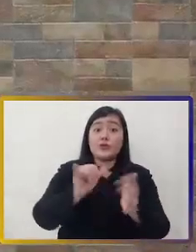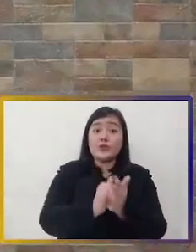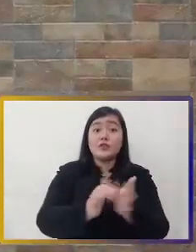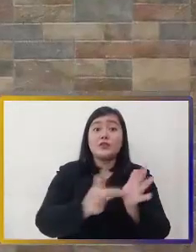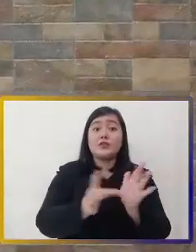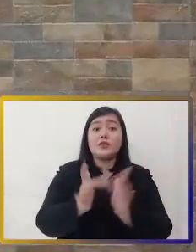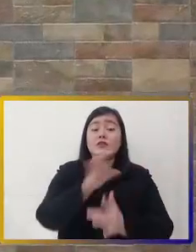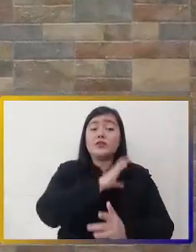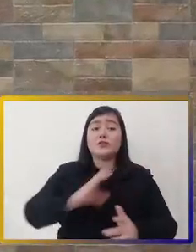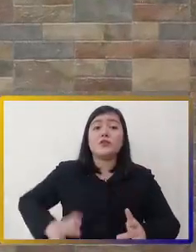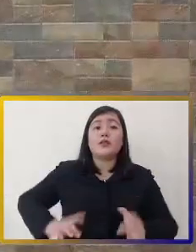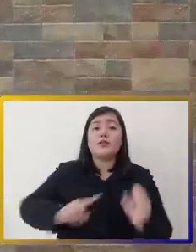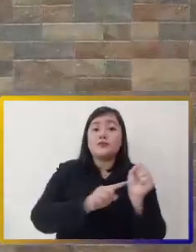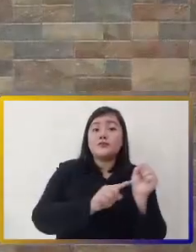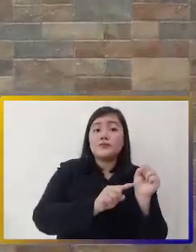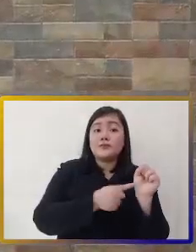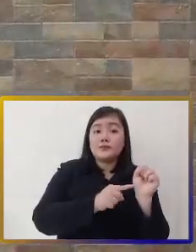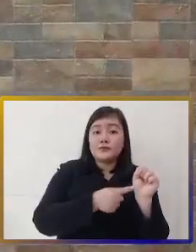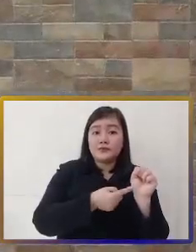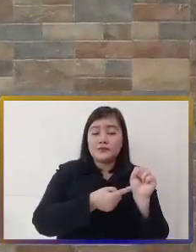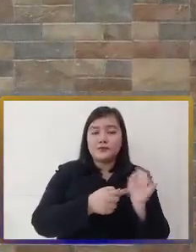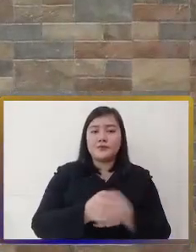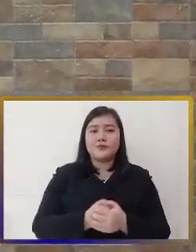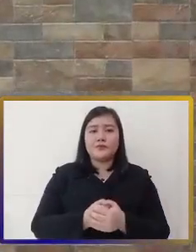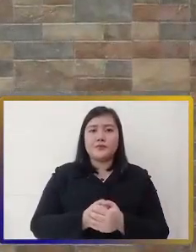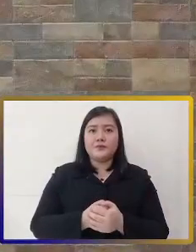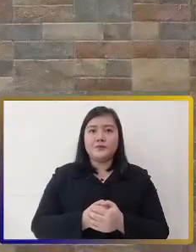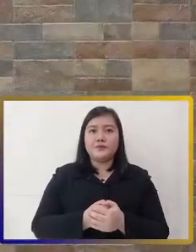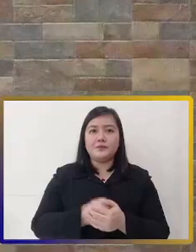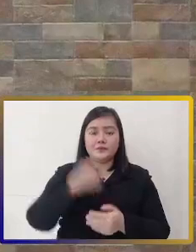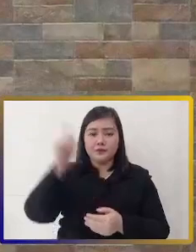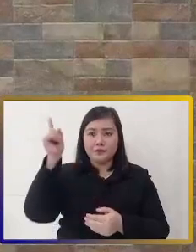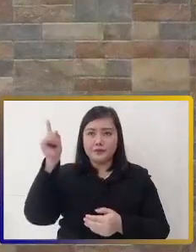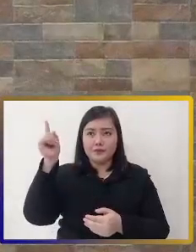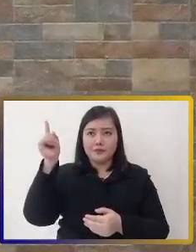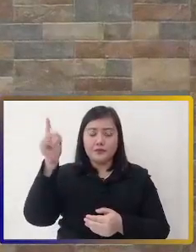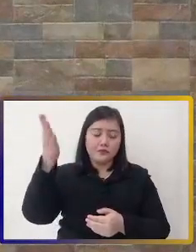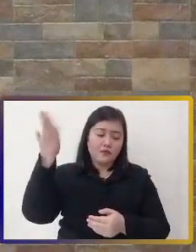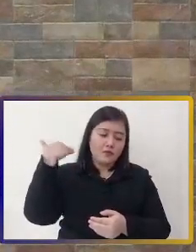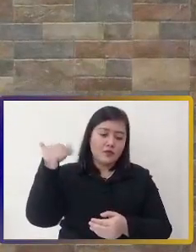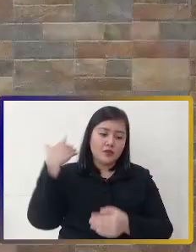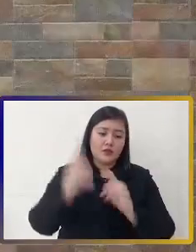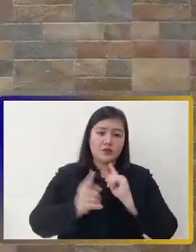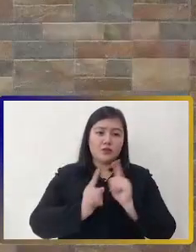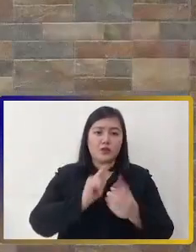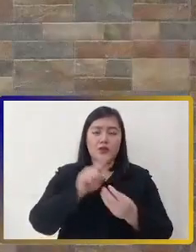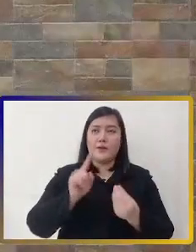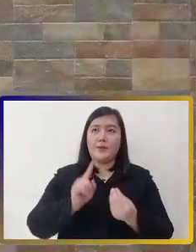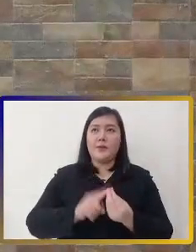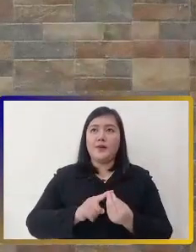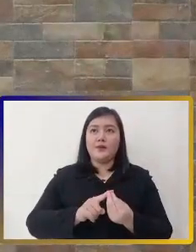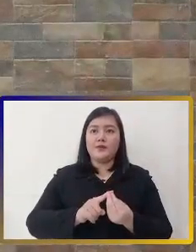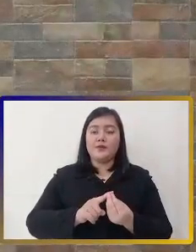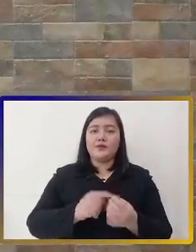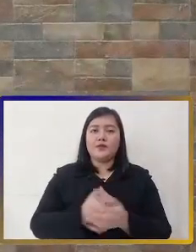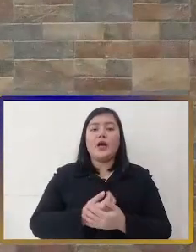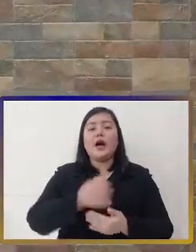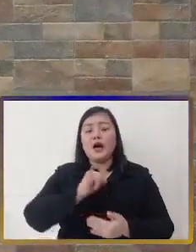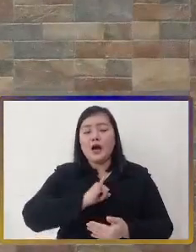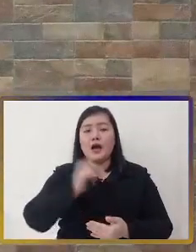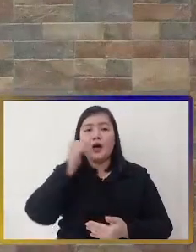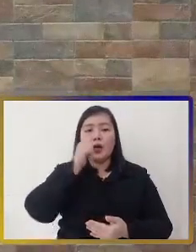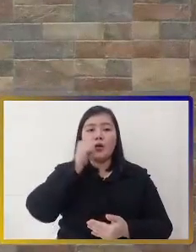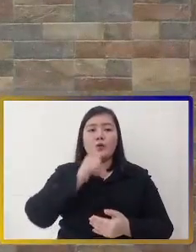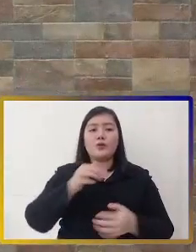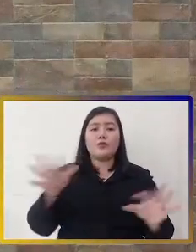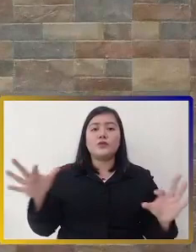Jesus Christ built? Bagamat nung mga nakaraan po natin ang pag-uusap, ay lagi ko po yan, at the end, ay lagi ko pong ikinokonnect po yan